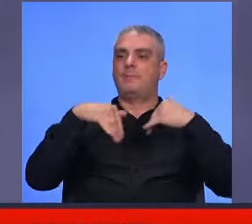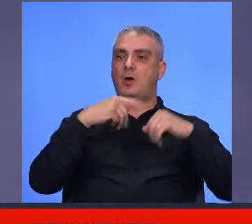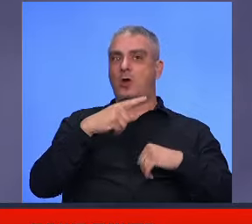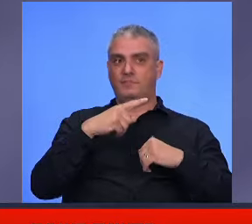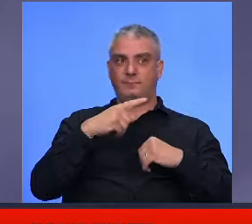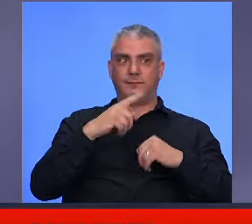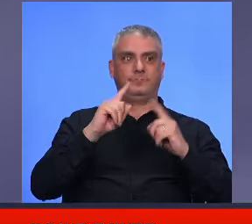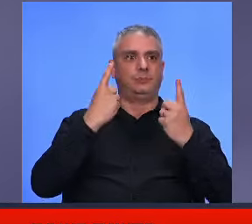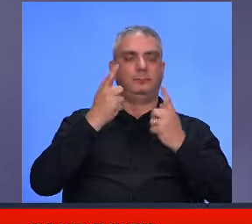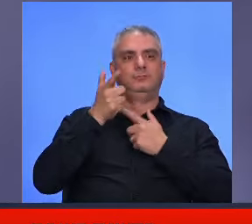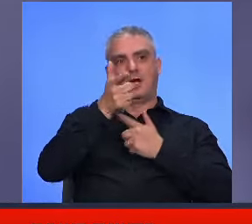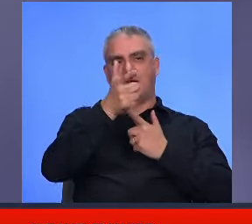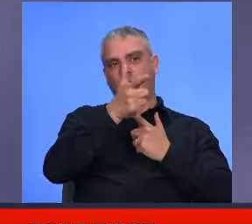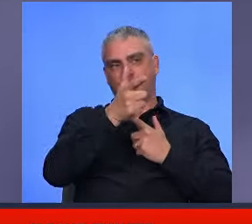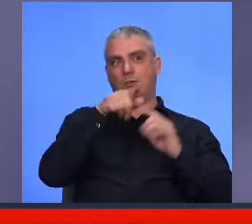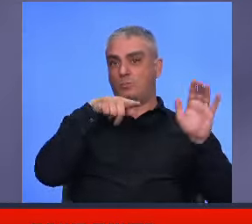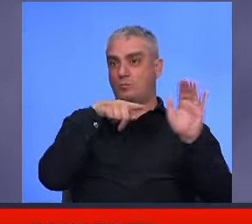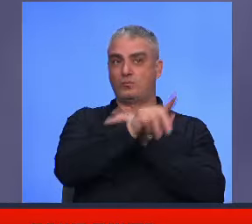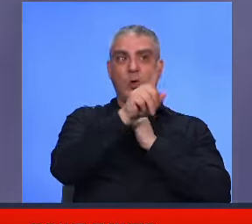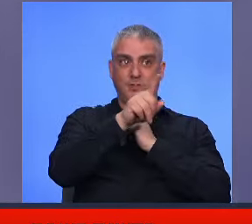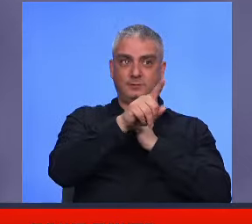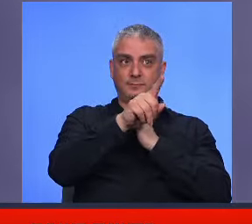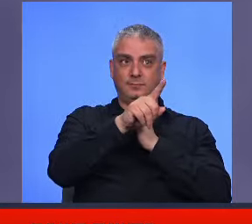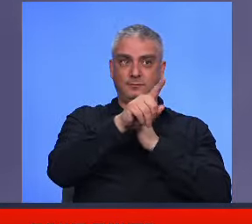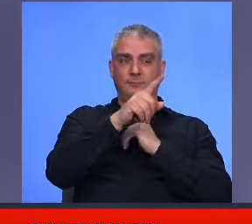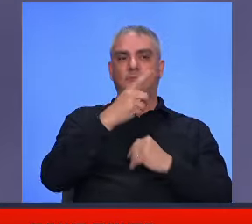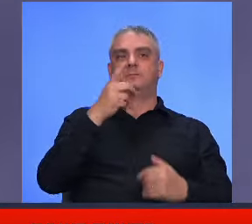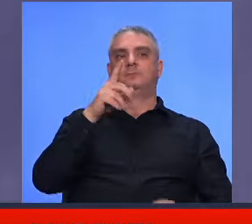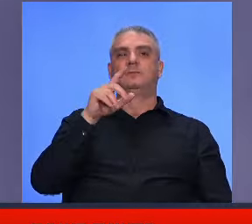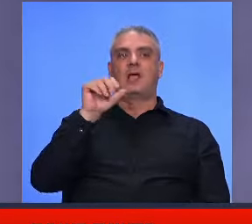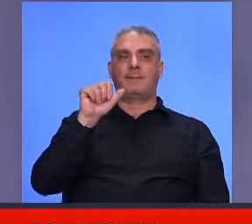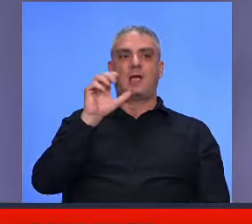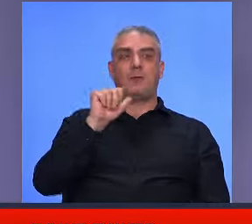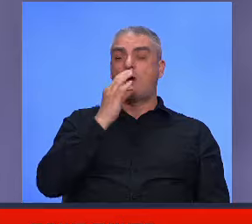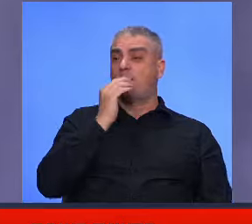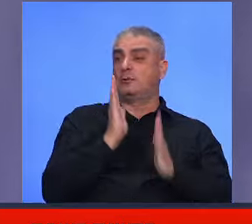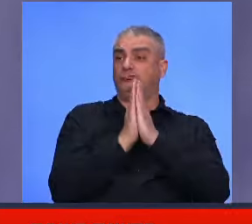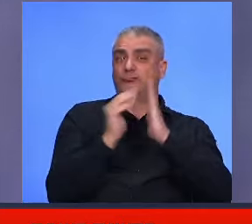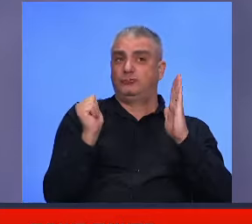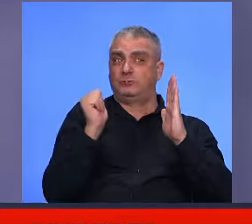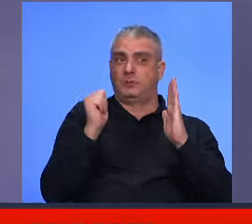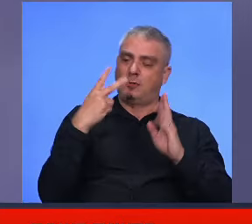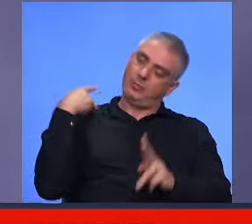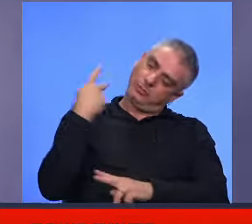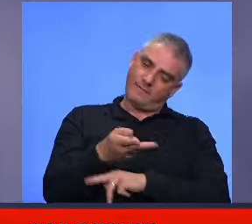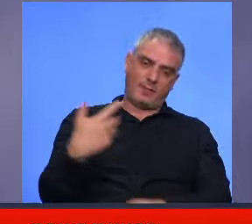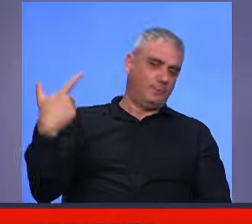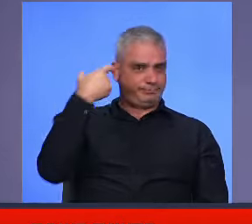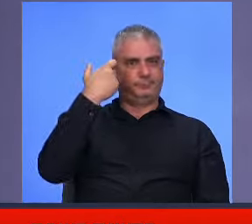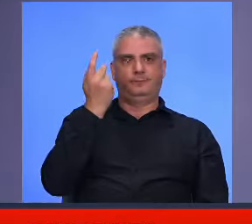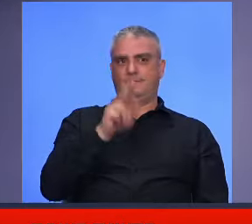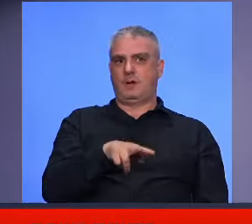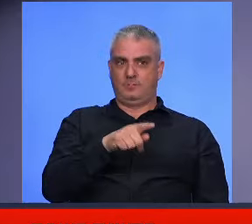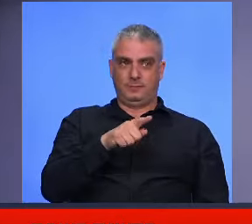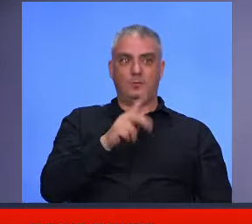לפתע נפתחת לעברם אש, הם נמלטים מהמקום, אך אמיר אבו אל-היג'ה, רק בן 16, מועד ונפגע מהכדורים. הוא